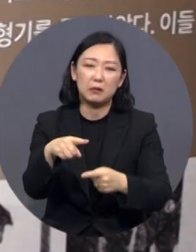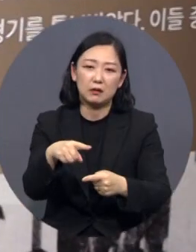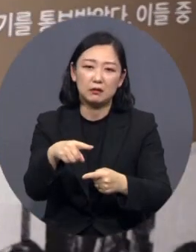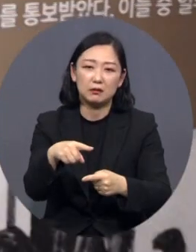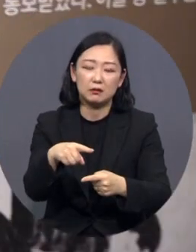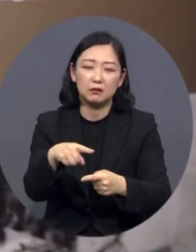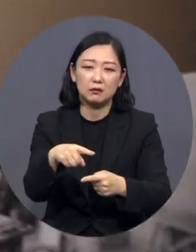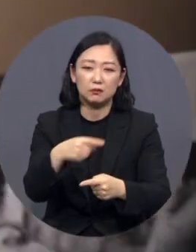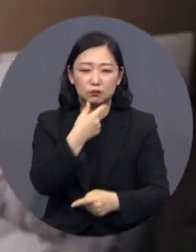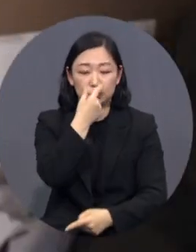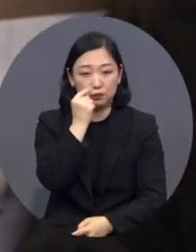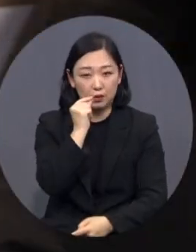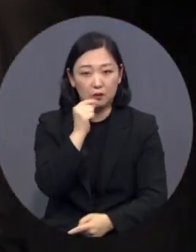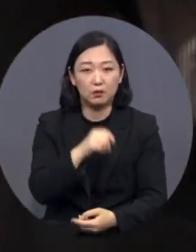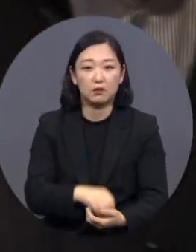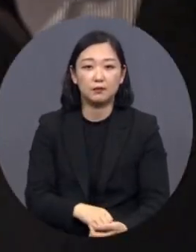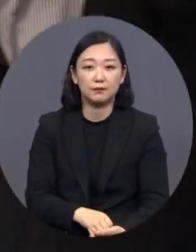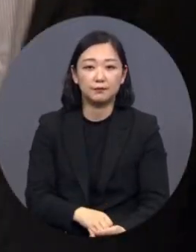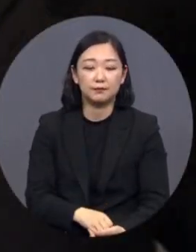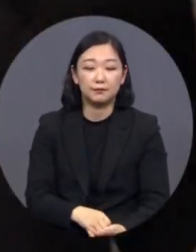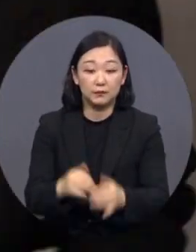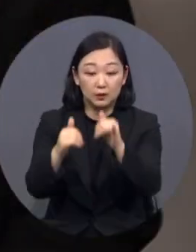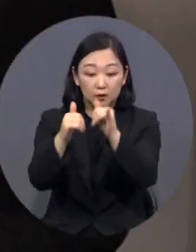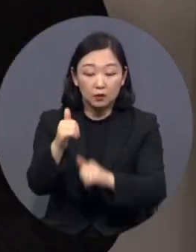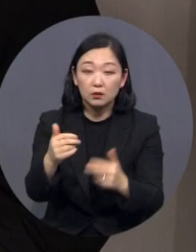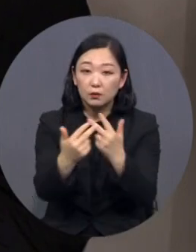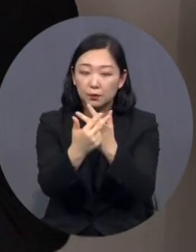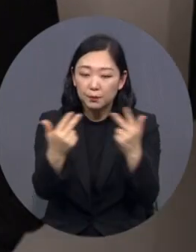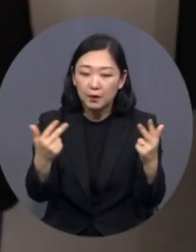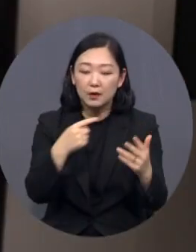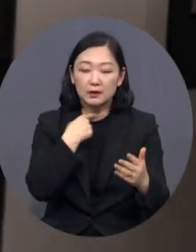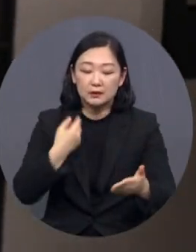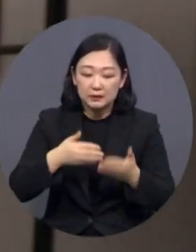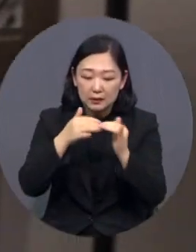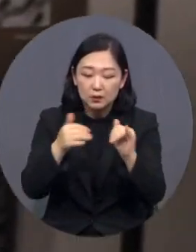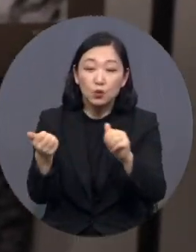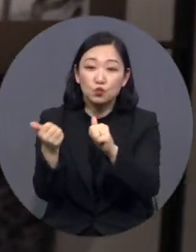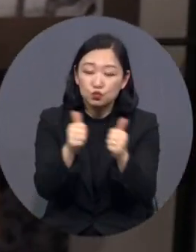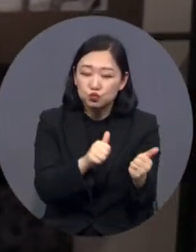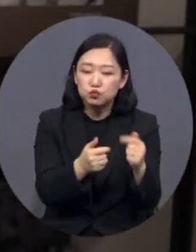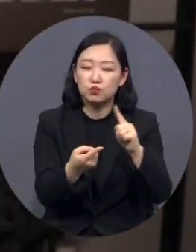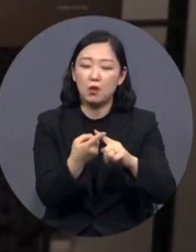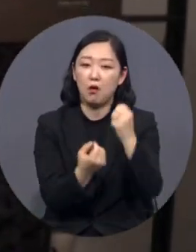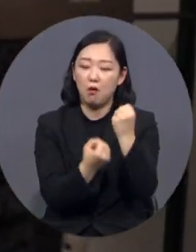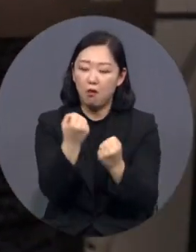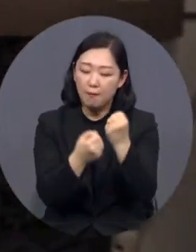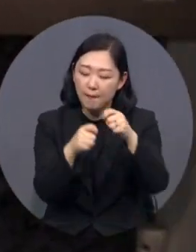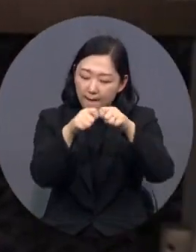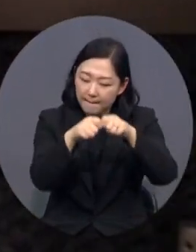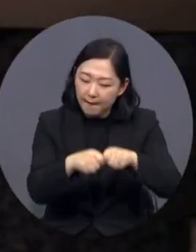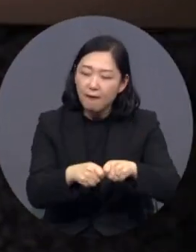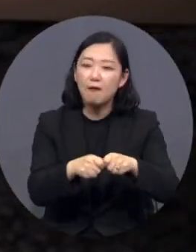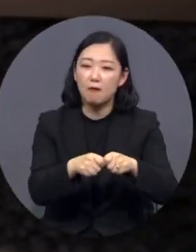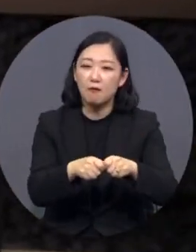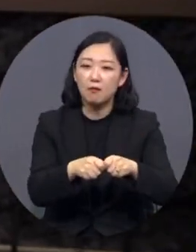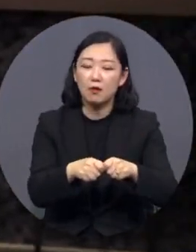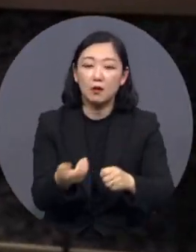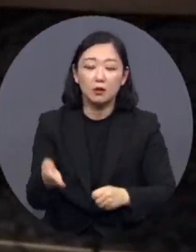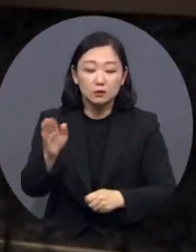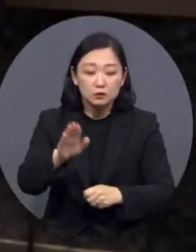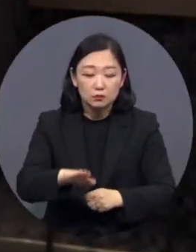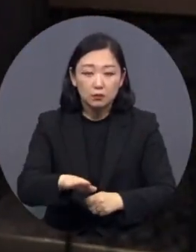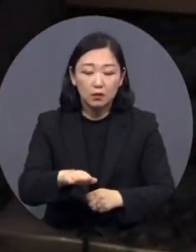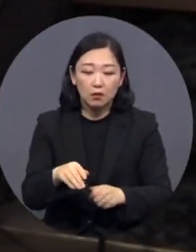있다는 점입니다 역사관 전시에서는 희생자들의 죽음에 대한 설명은 자세하게 나와 있습니다 하지만 역사가